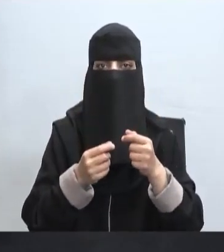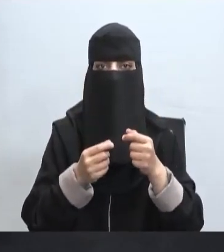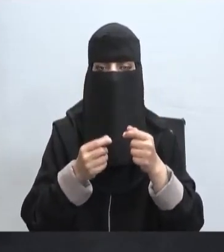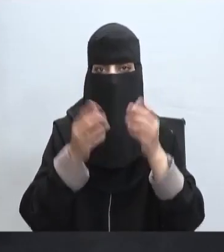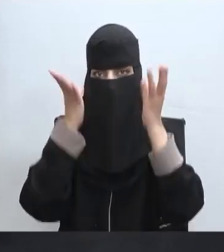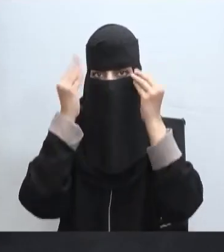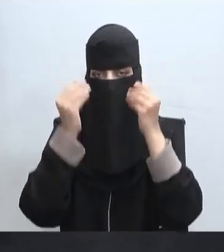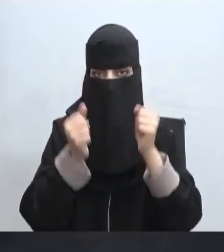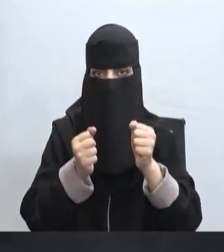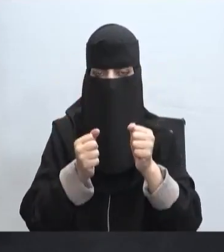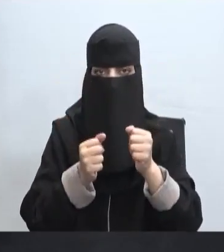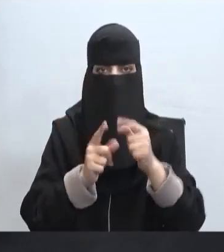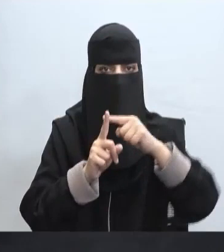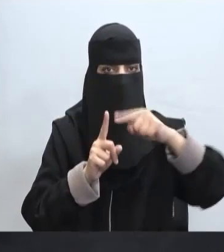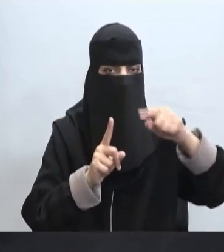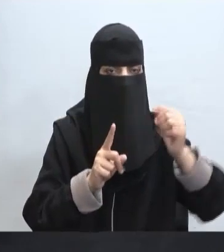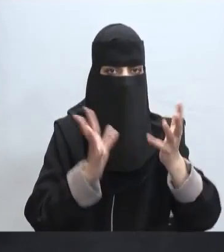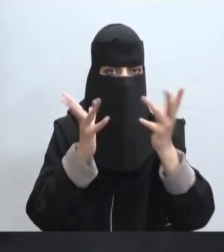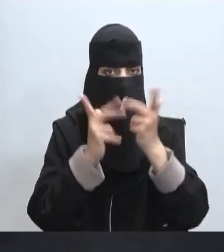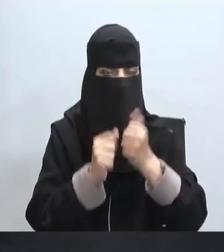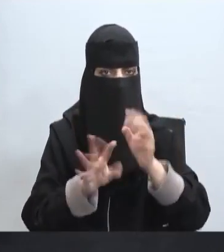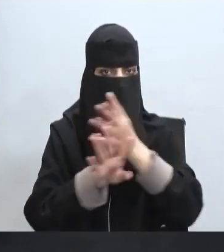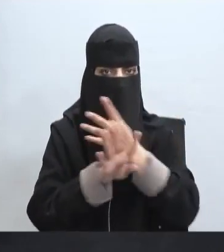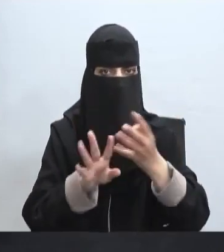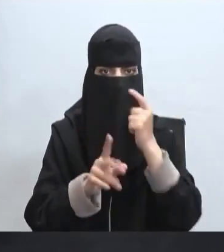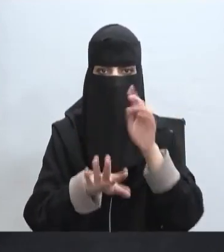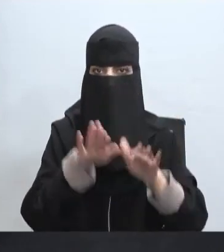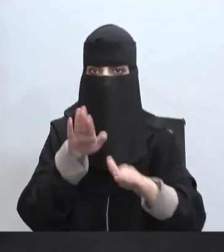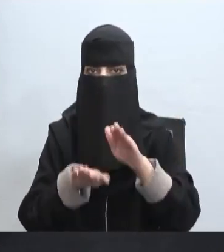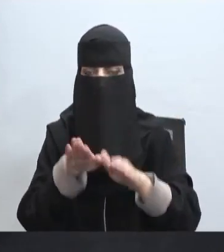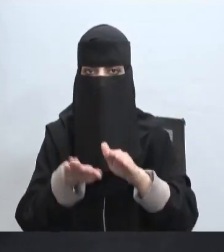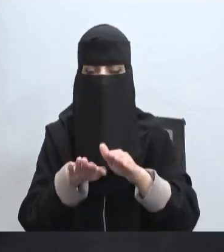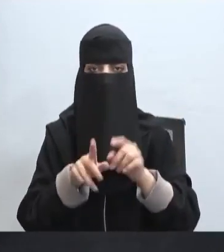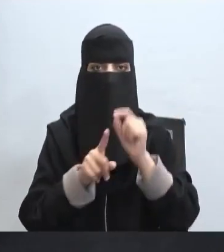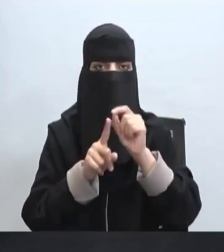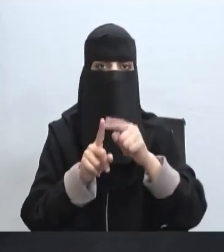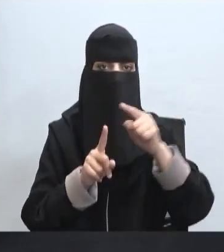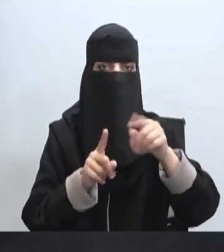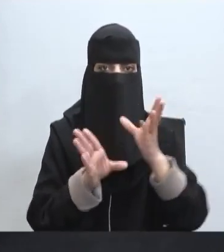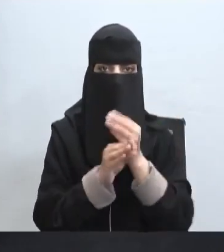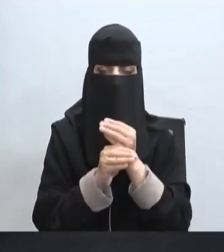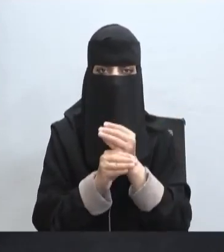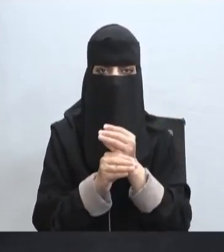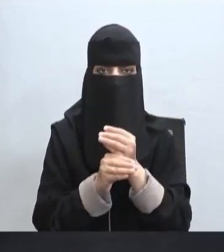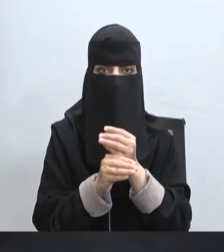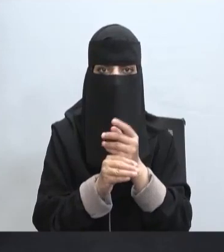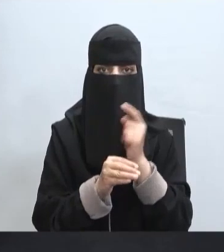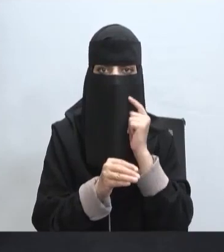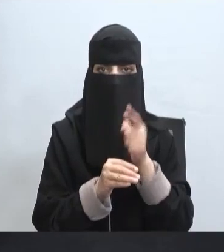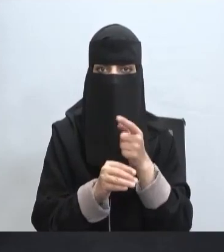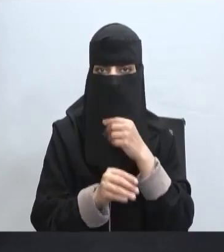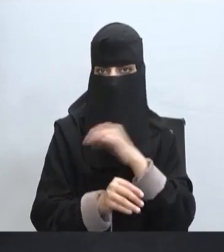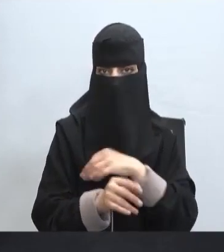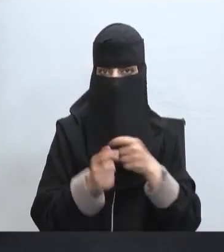هذه يعني الاحصائيات او التي تقيس المؤشرات السو السوق التي الذي